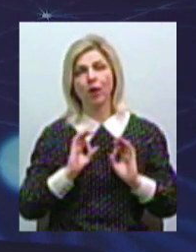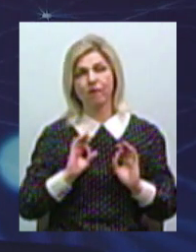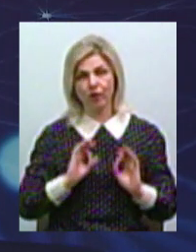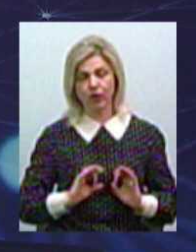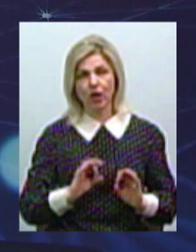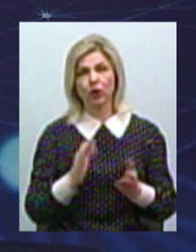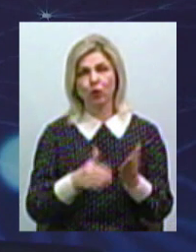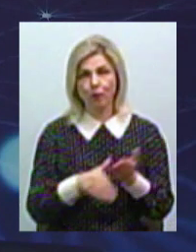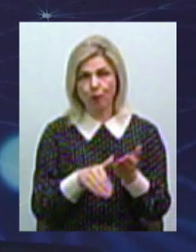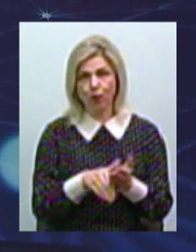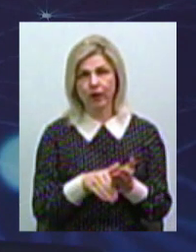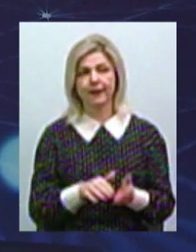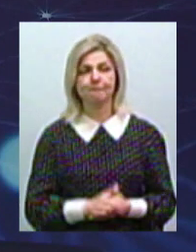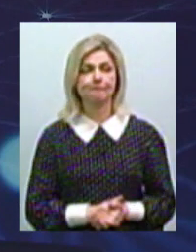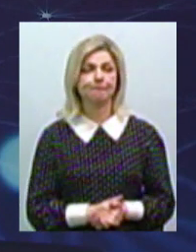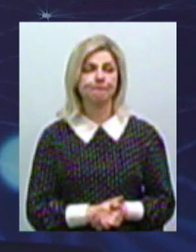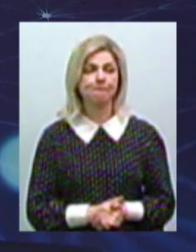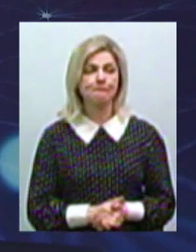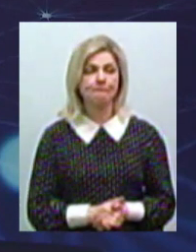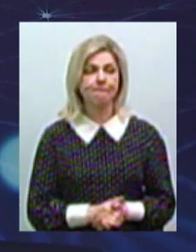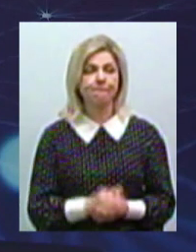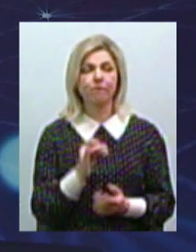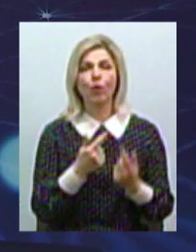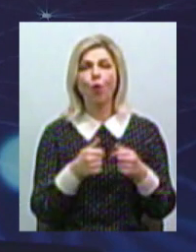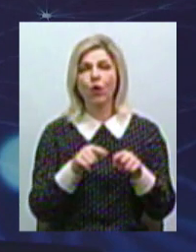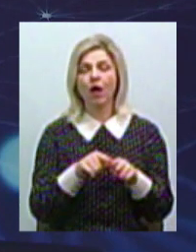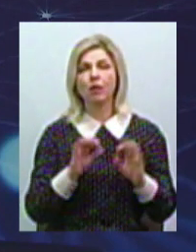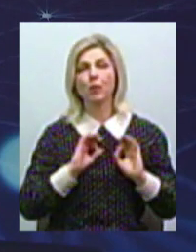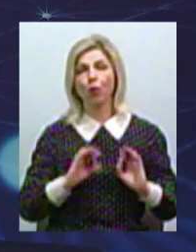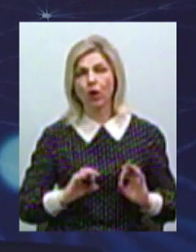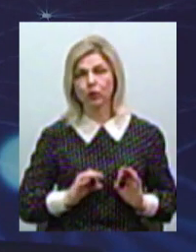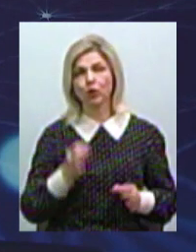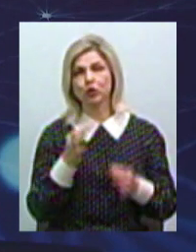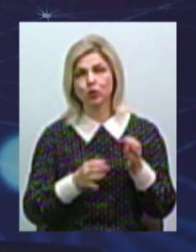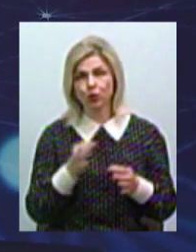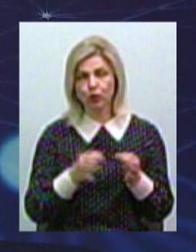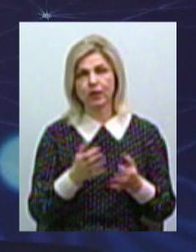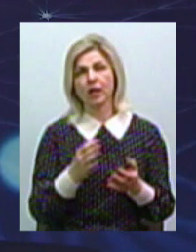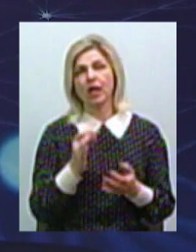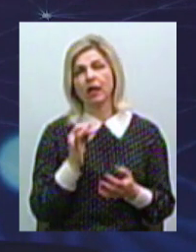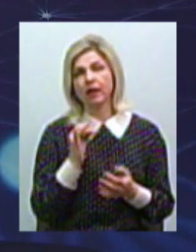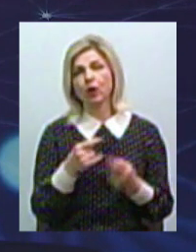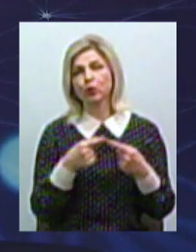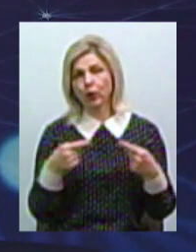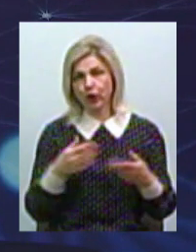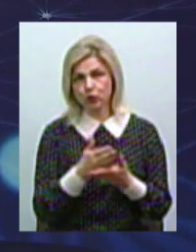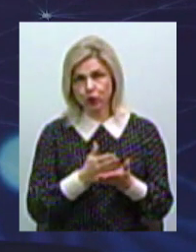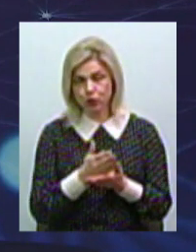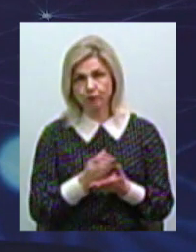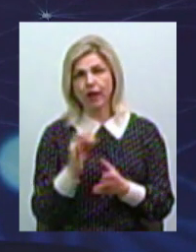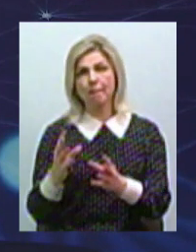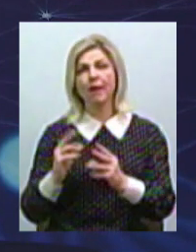Головного територіального управління юстиції Миколаївської області, це і органи прокуратури, суддів, пробації. акції. Також ми співпрацюємо, звичайно,